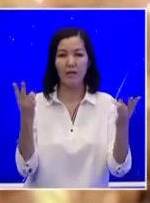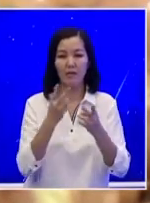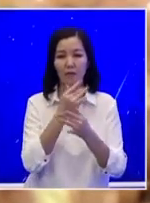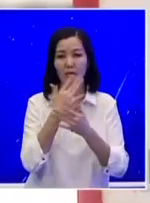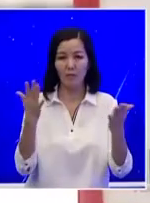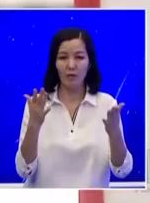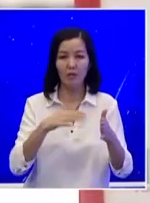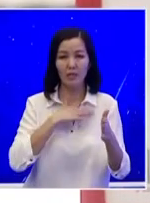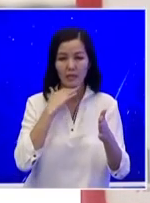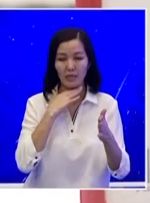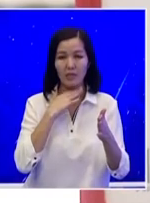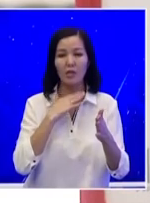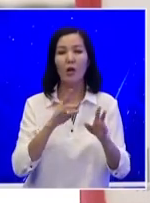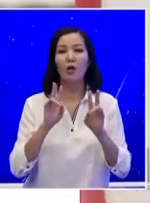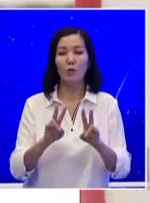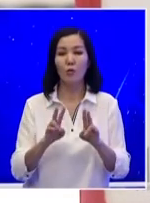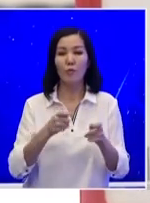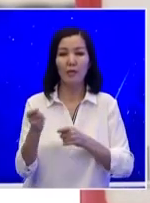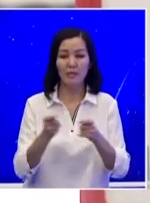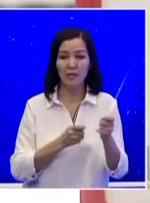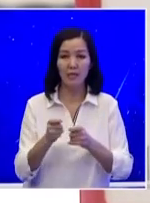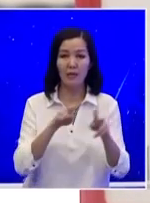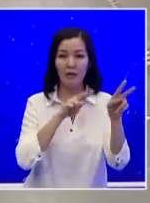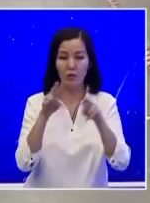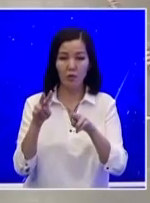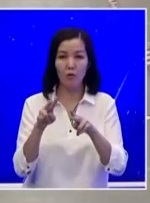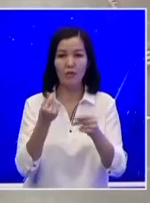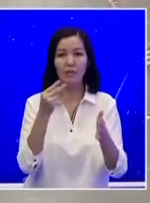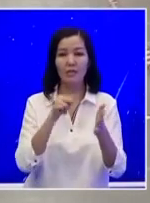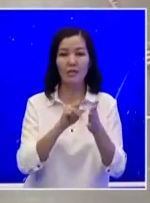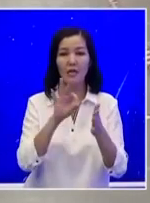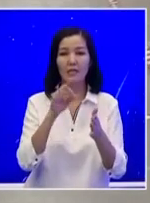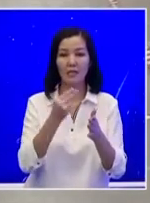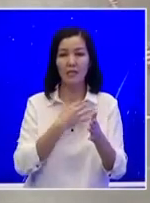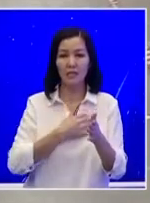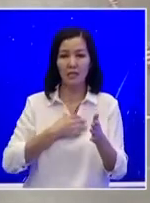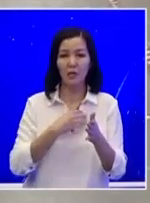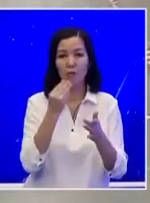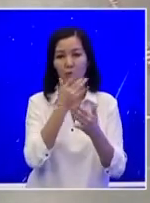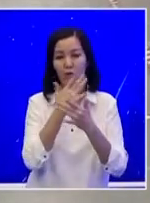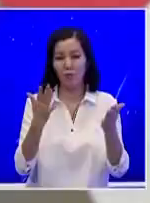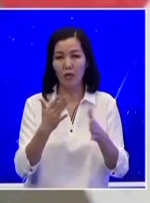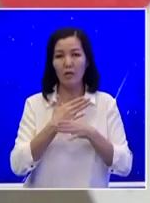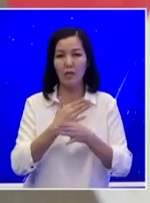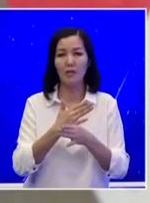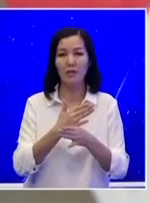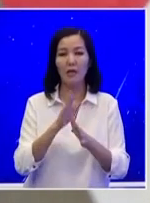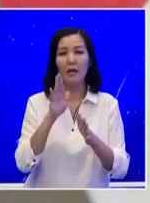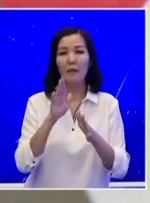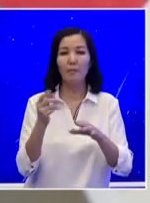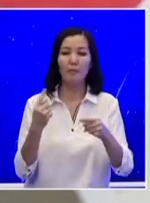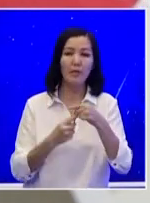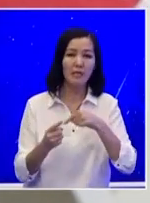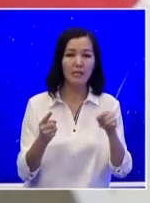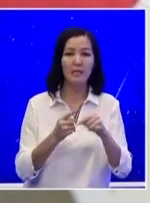стране достаточно. Местные власти осуществляют контроль за ценами на социально значимые продукты. Оказана помощь и